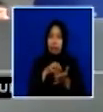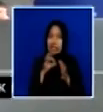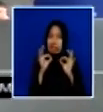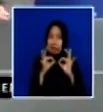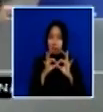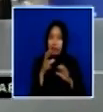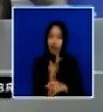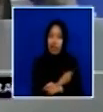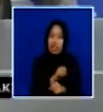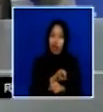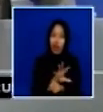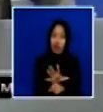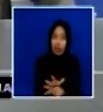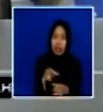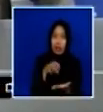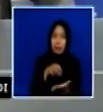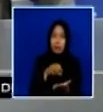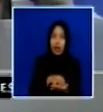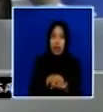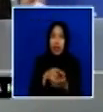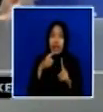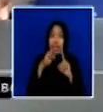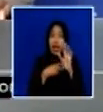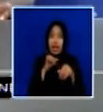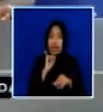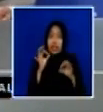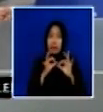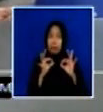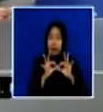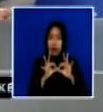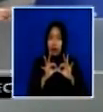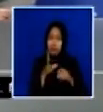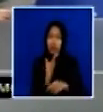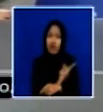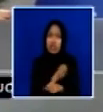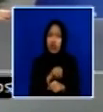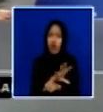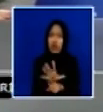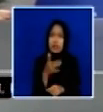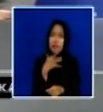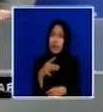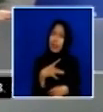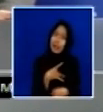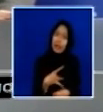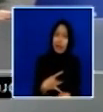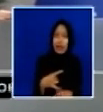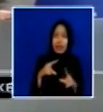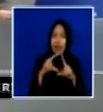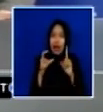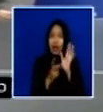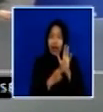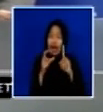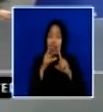19 di aula markas PMI Jember siang tadi pemberian vaksin tersebut disambut antusias anggota advokat Dewan pimpinan cabang